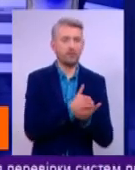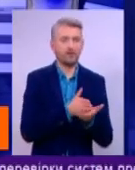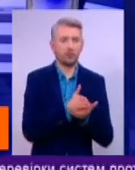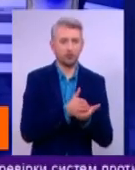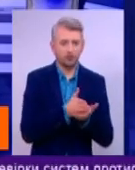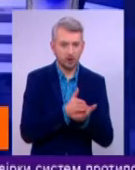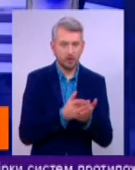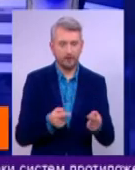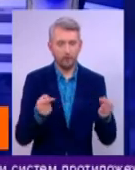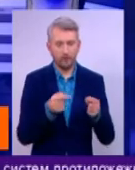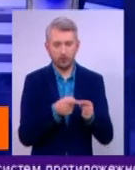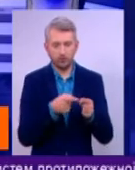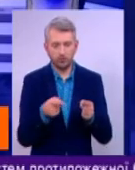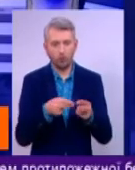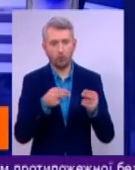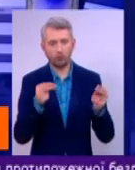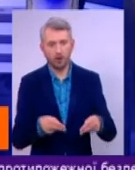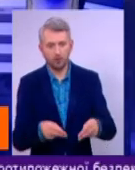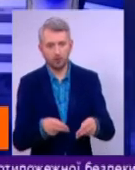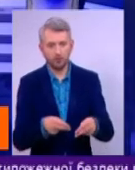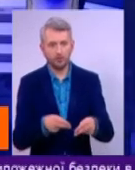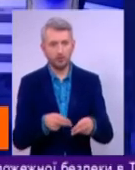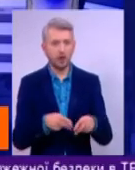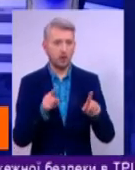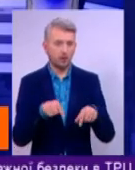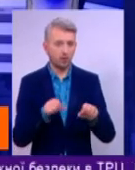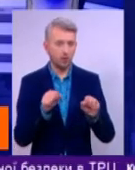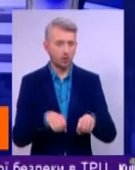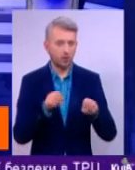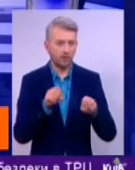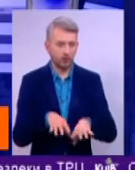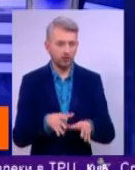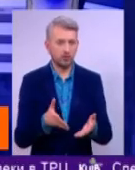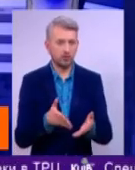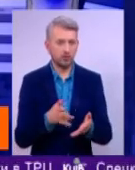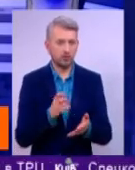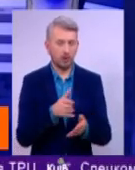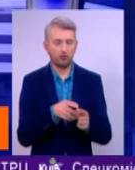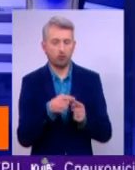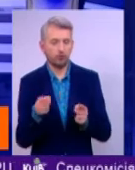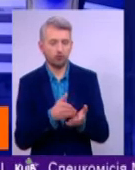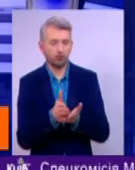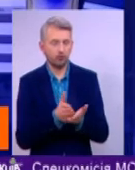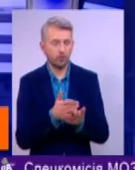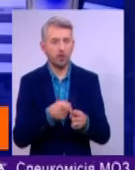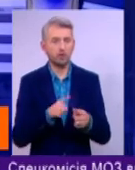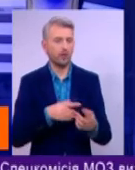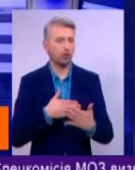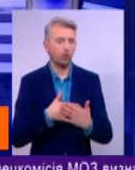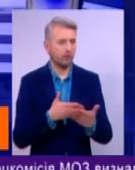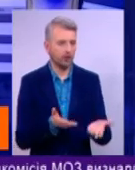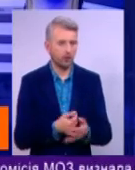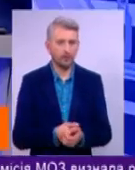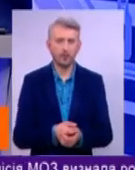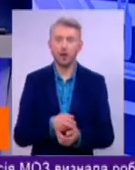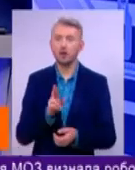значить, відповідно контракту, ну і навіть може вирішити, скажімо, на ту ж строкову, скажімо так. Але це добровільно. Ну,